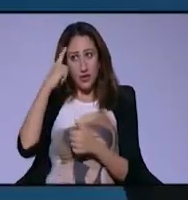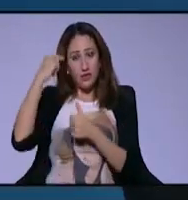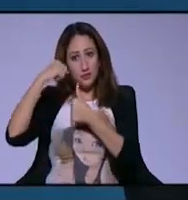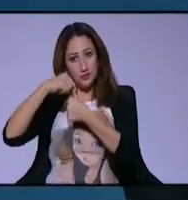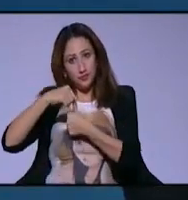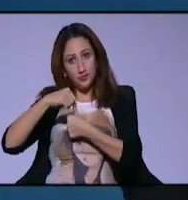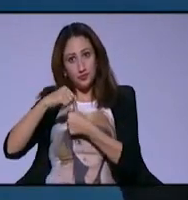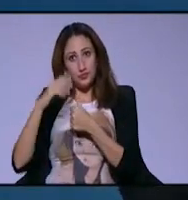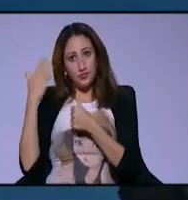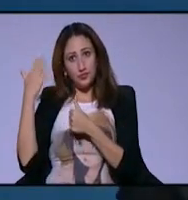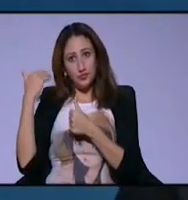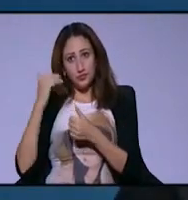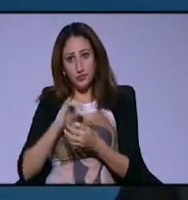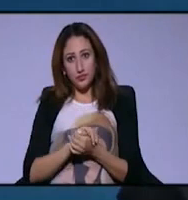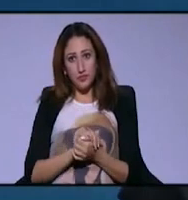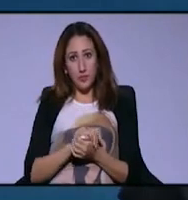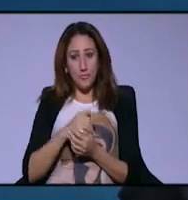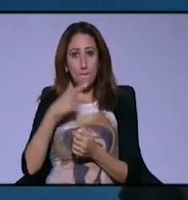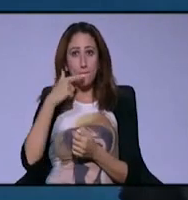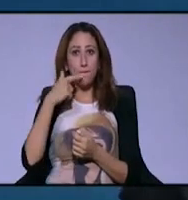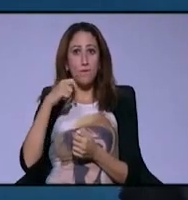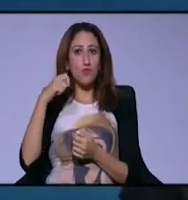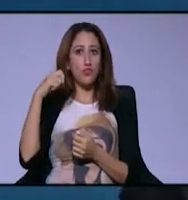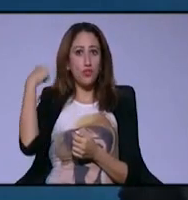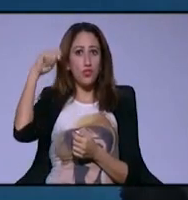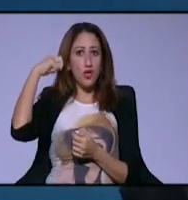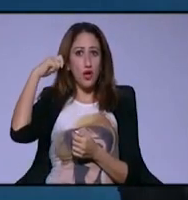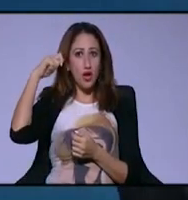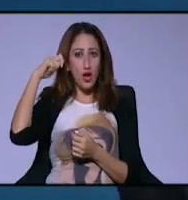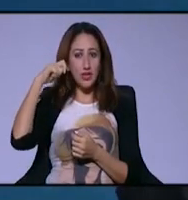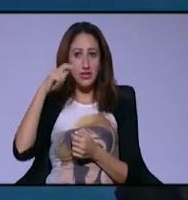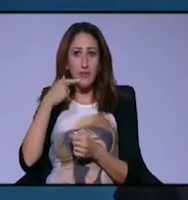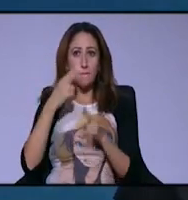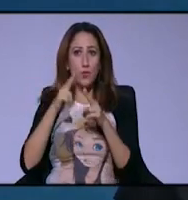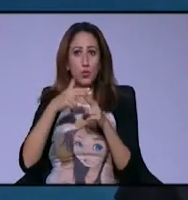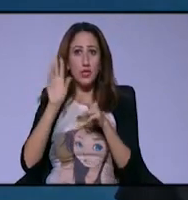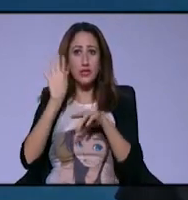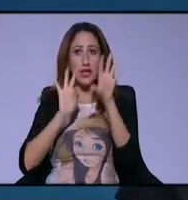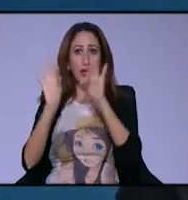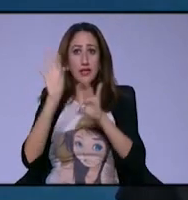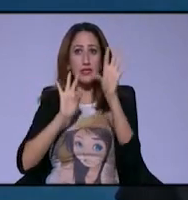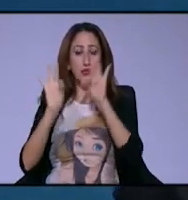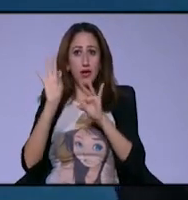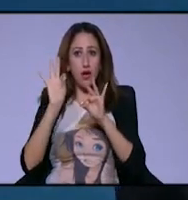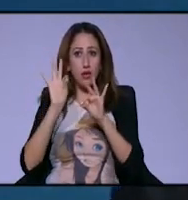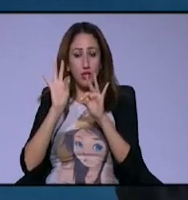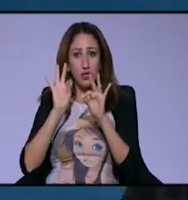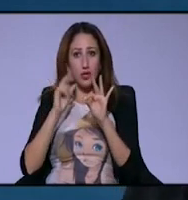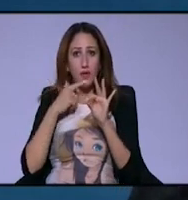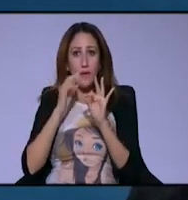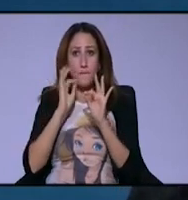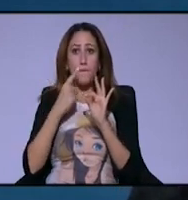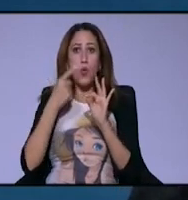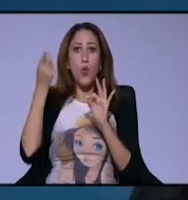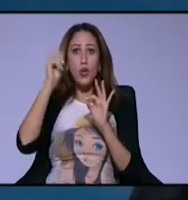قريب إشادة السيد الرئيس مثلا بمسلسل الاختيار، ومطالبة السيد الرئيس أبطال العمل إن احنا محتاجين كل